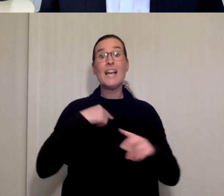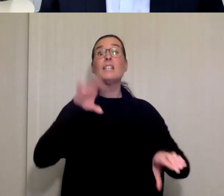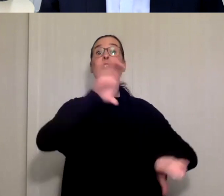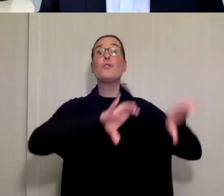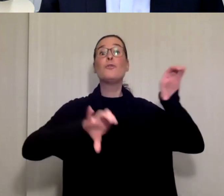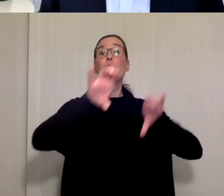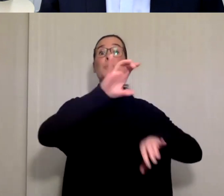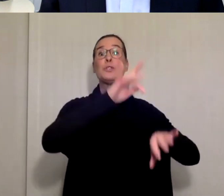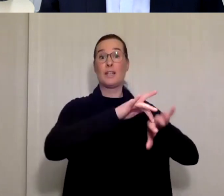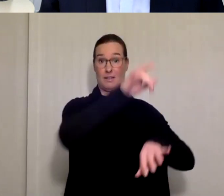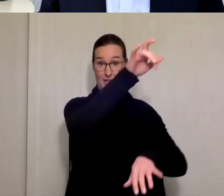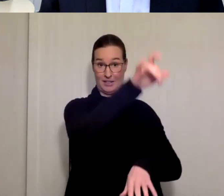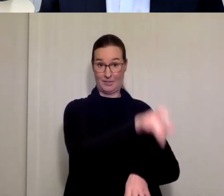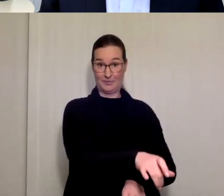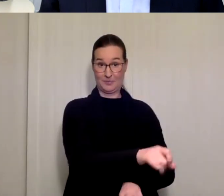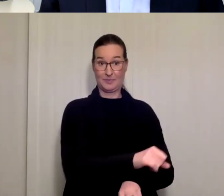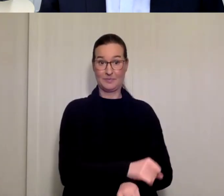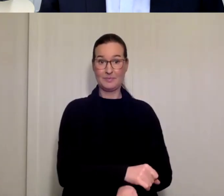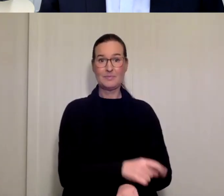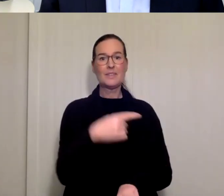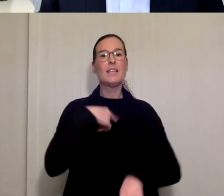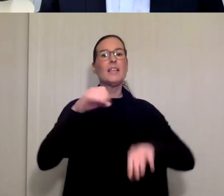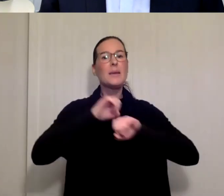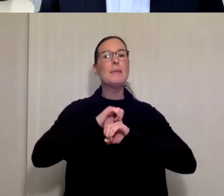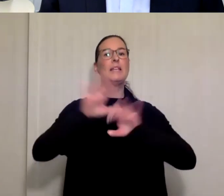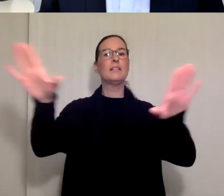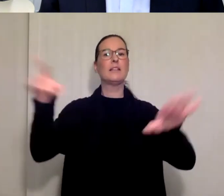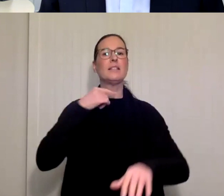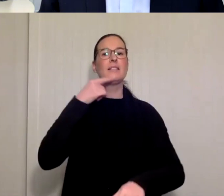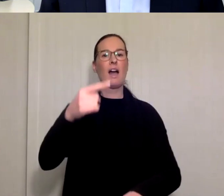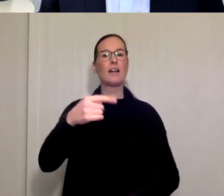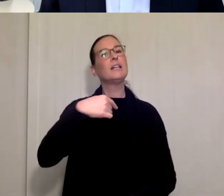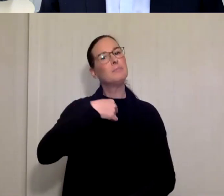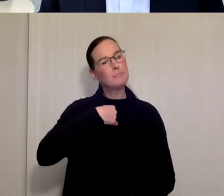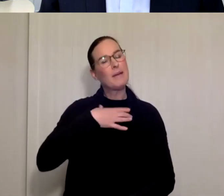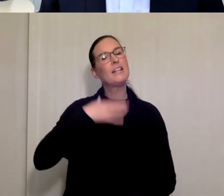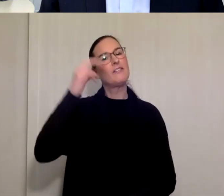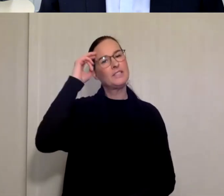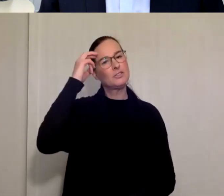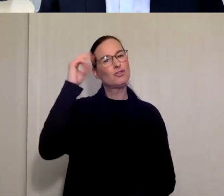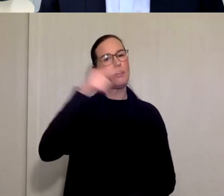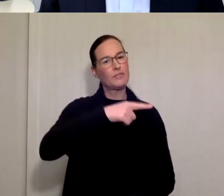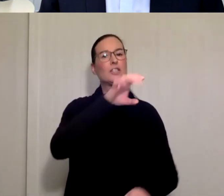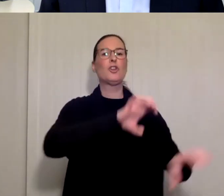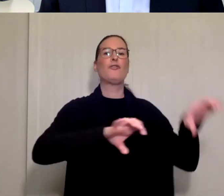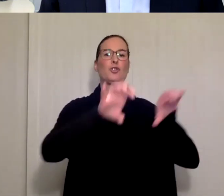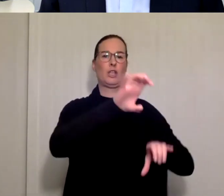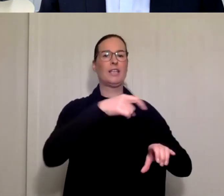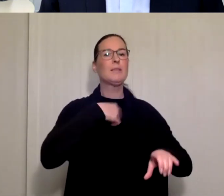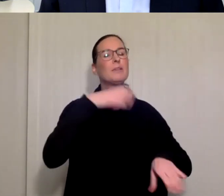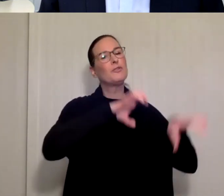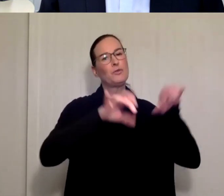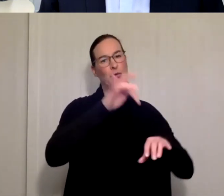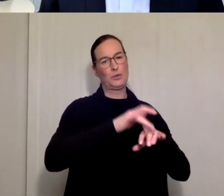mein Statement. Ich äußere mich in den Medien als Physikerin, weil das meine Expertise ist. Das ist nicht, dass ich über die anderen Sachen nicht nachdenke. Es ist nur, dass es nicht